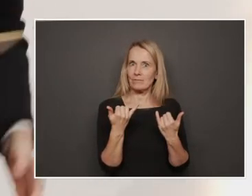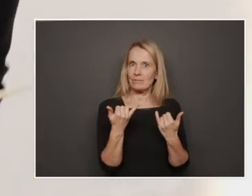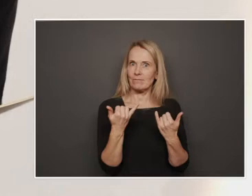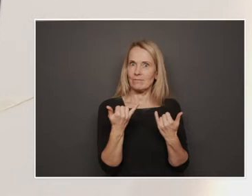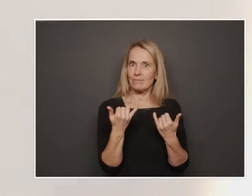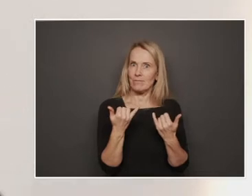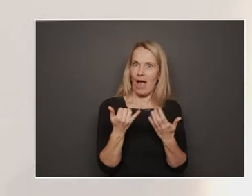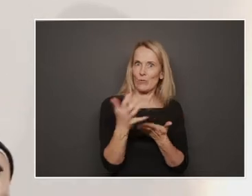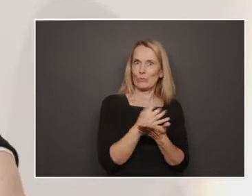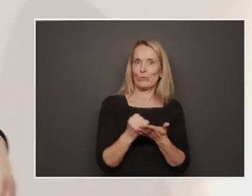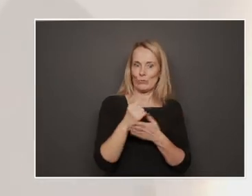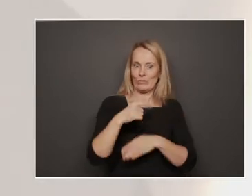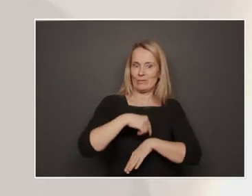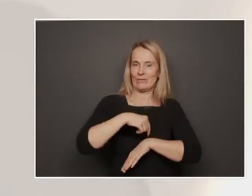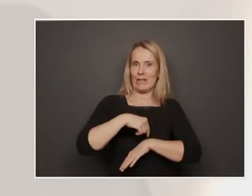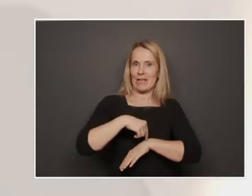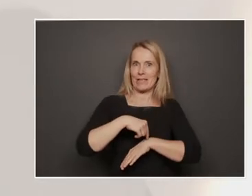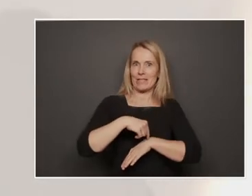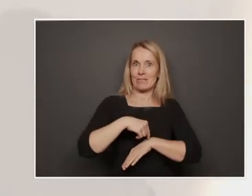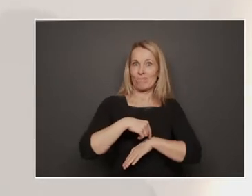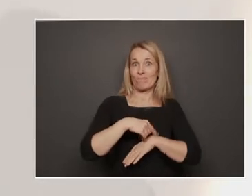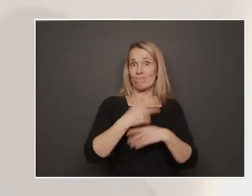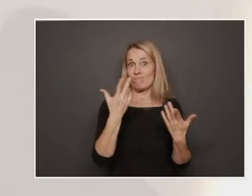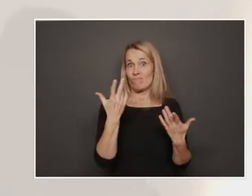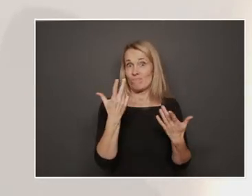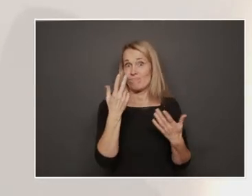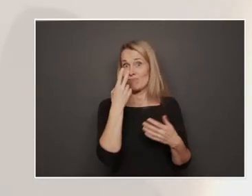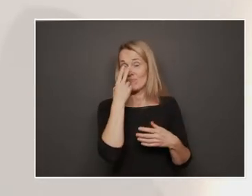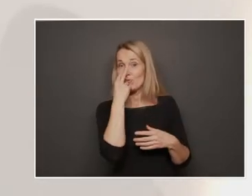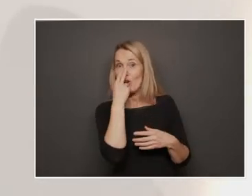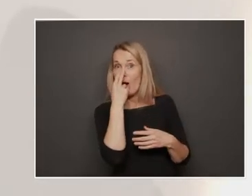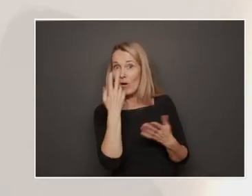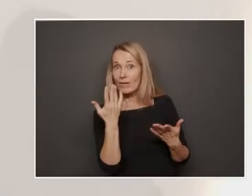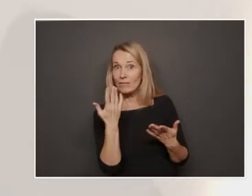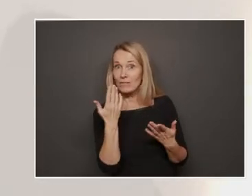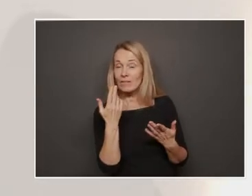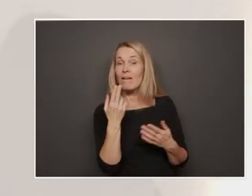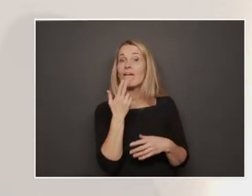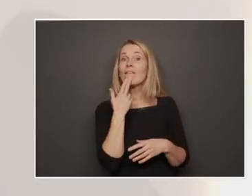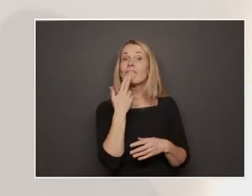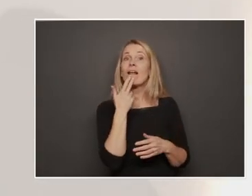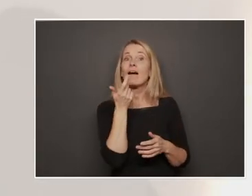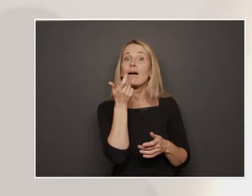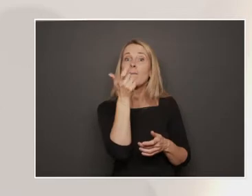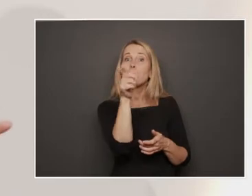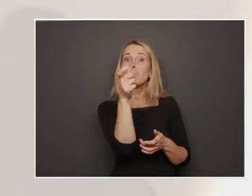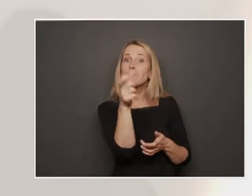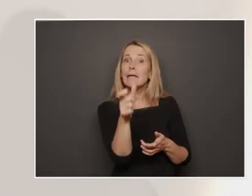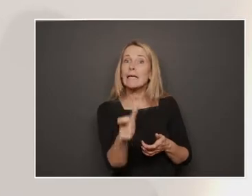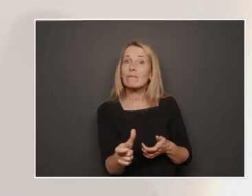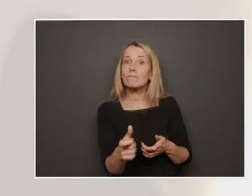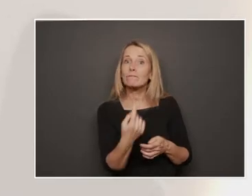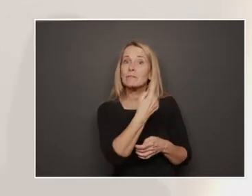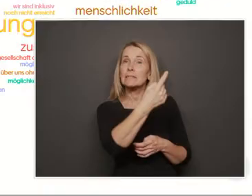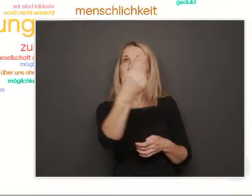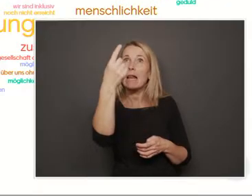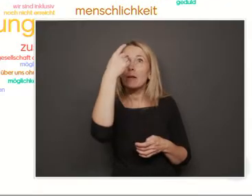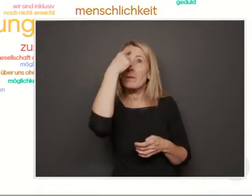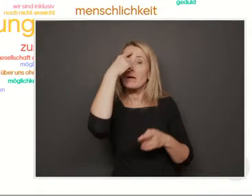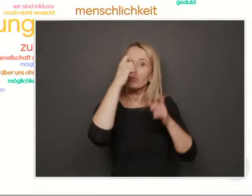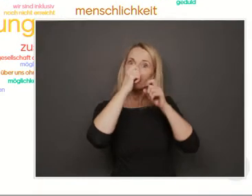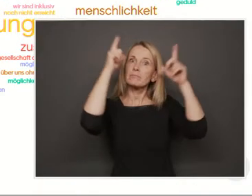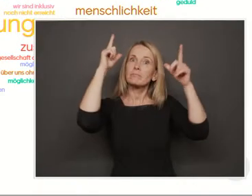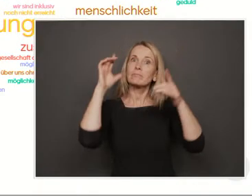Gelegenheit nutzen, um einmal hinzuschauen, welche Begriffe für Sie im Zusammenhang